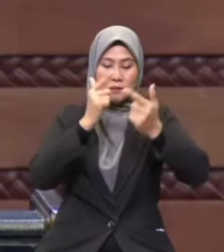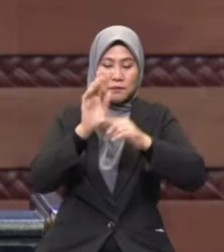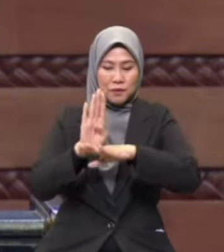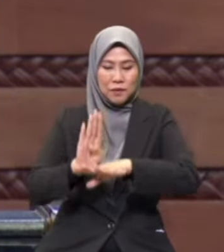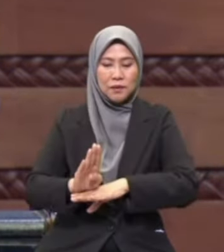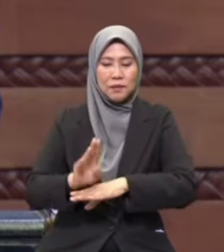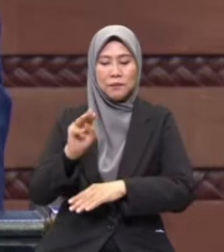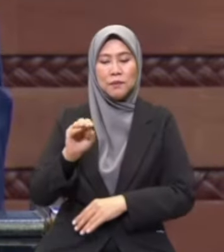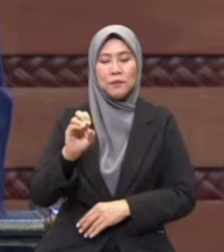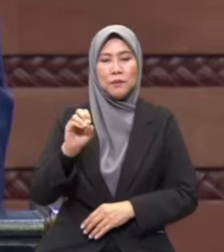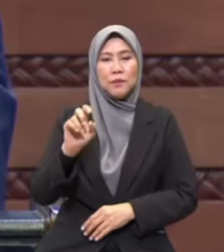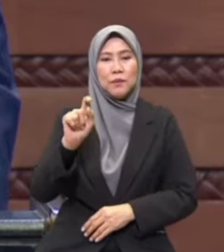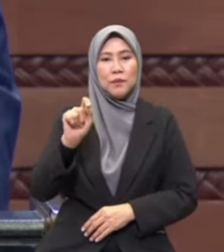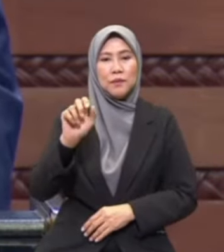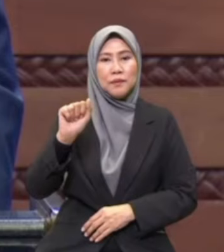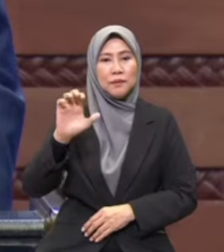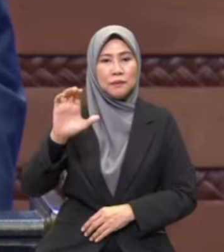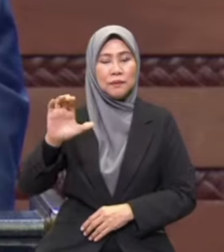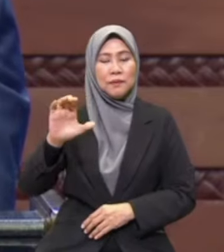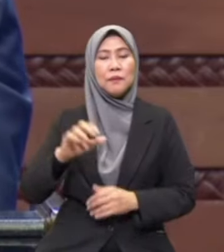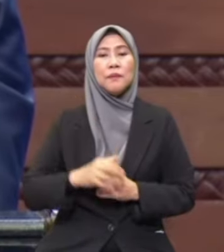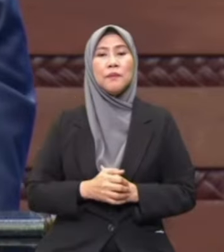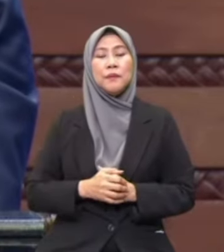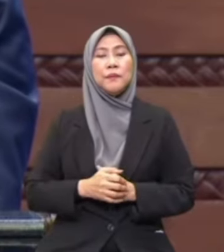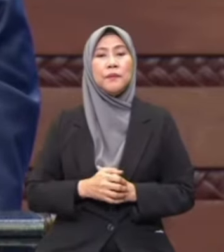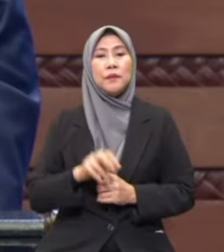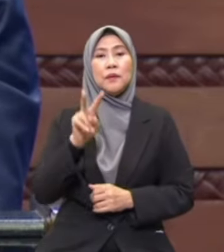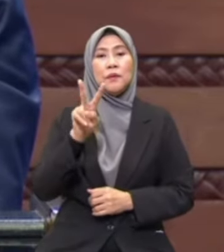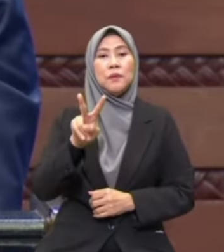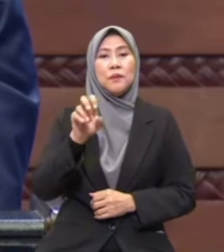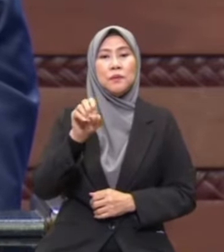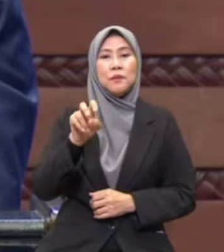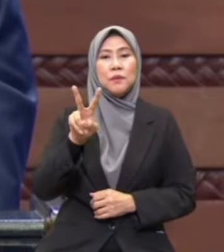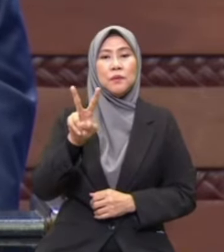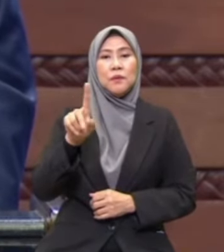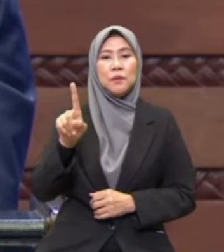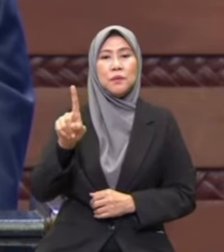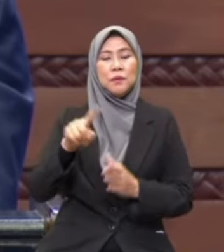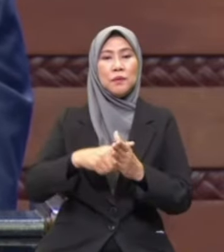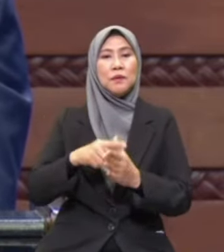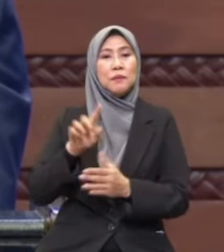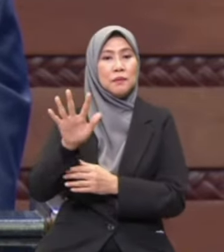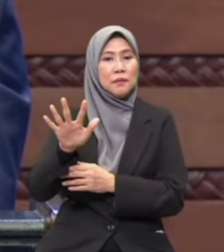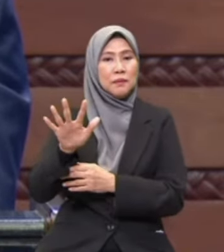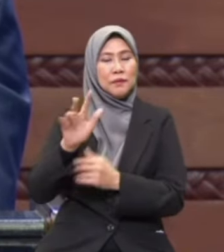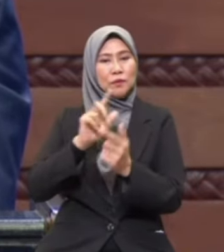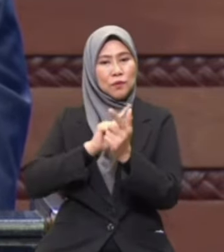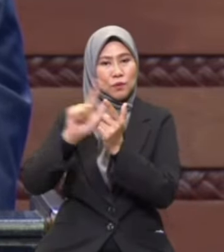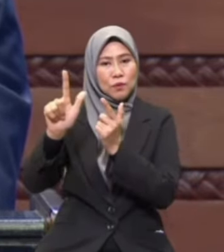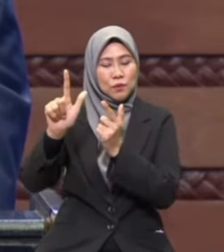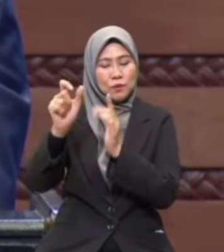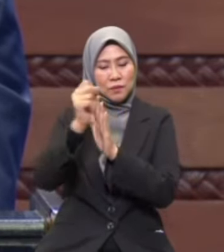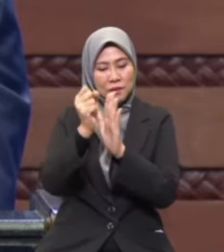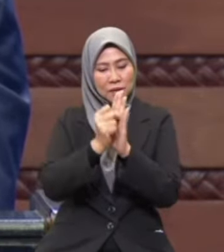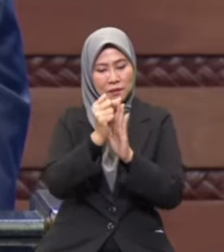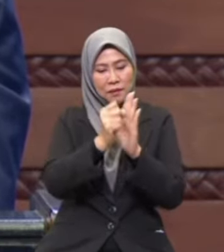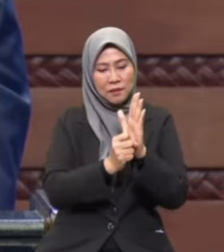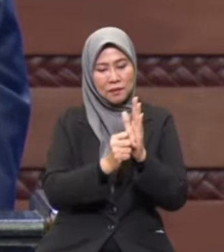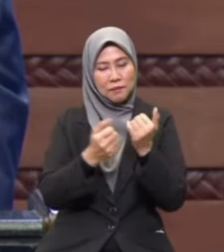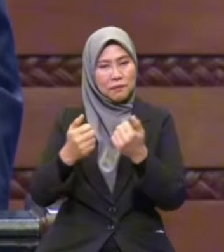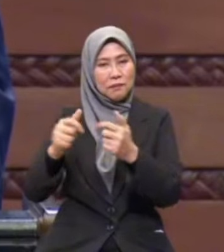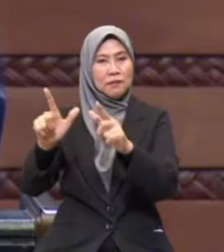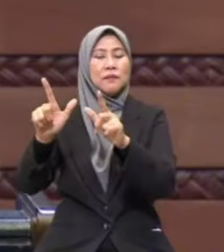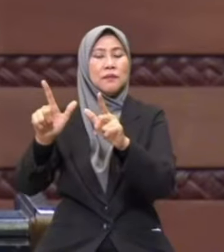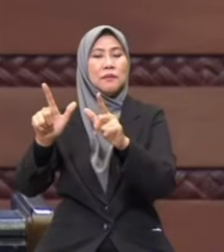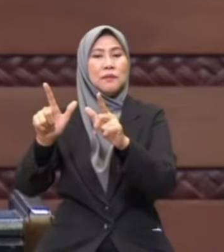motk kerjaan pada 21 mei 204 telah diluluskan syarat-syarat kelayakan